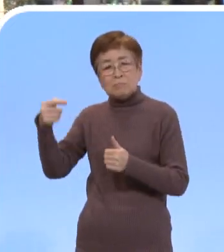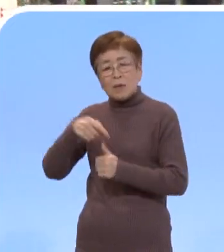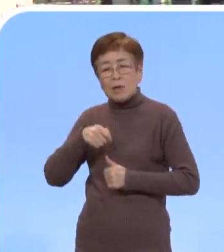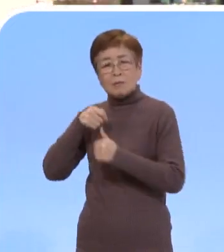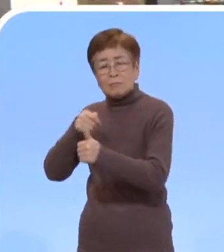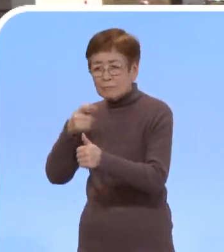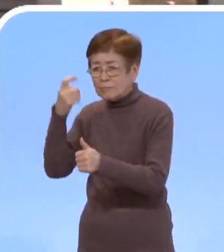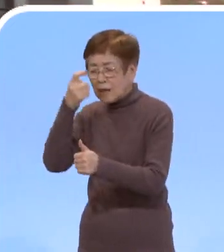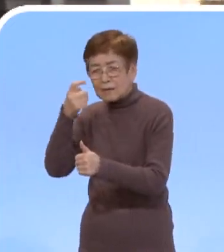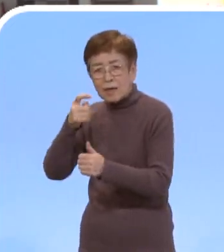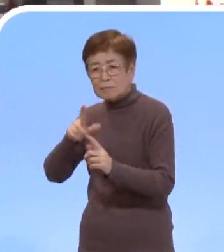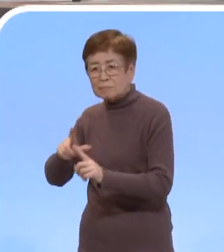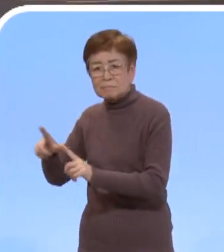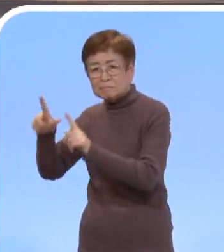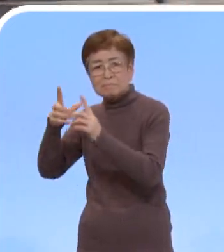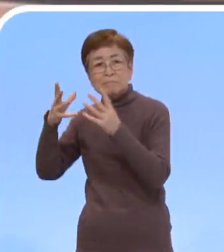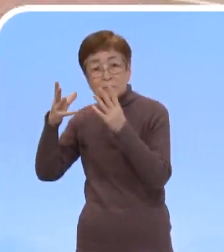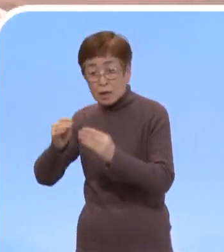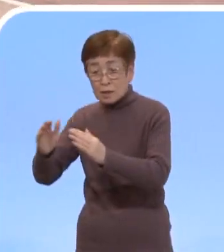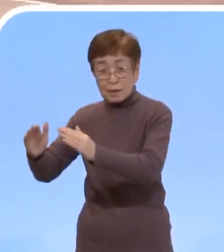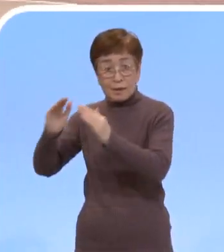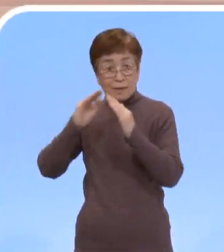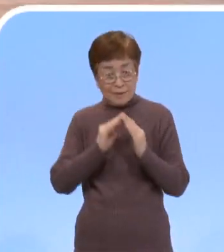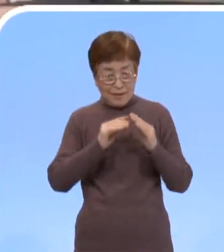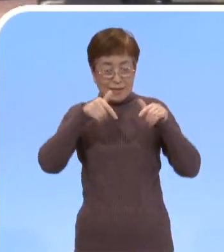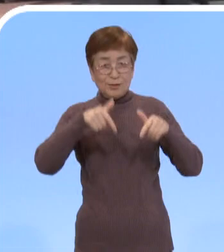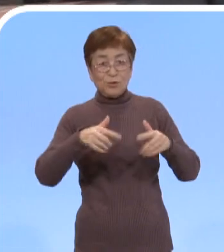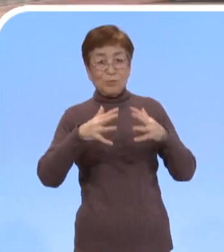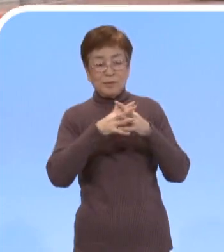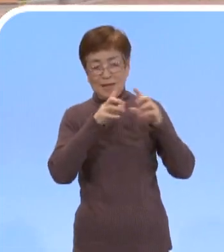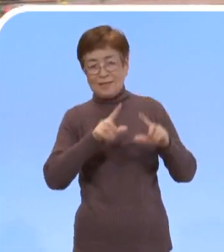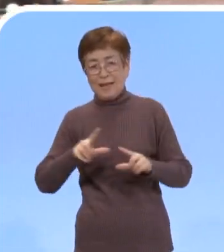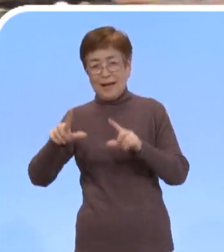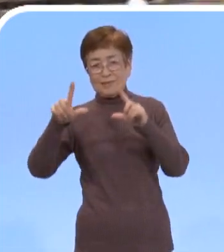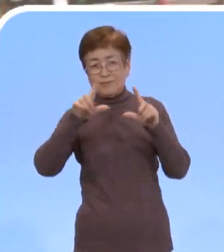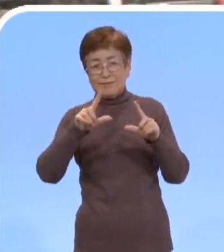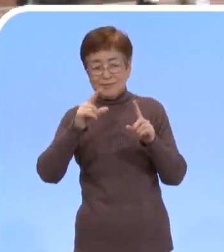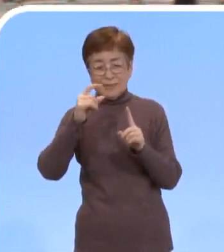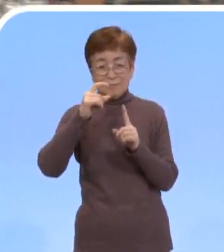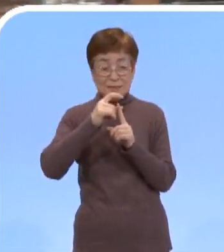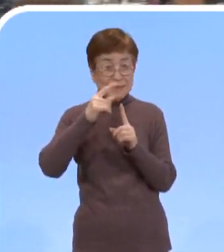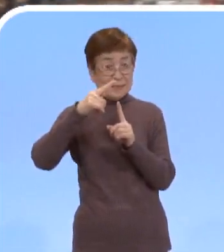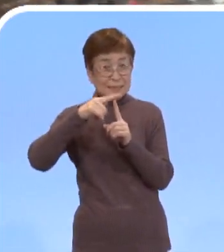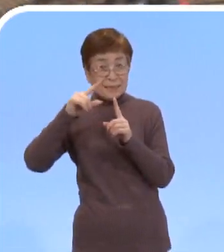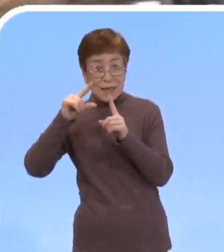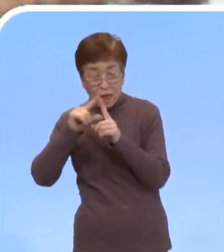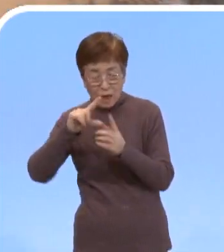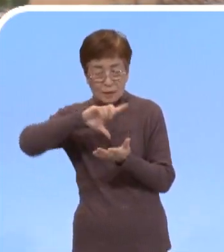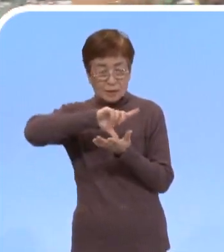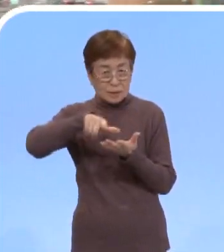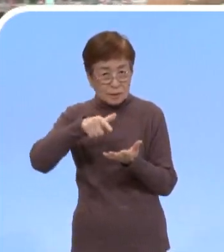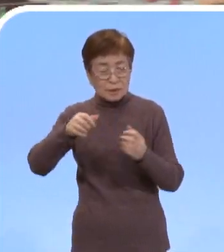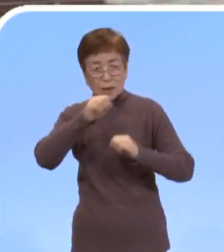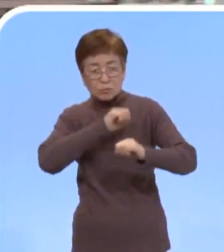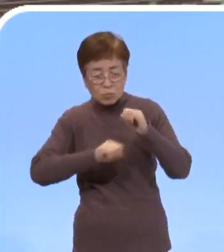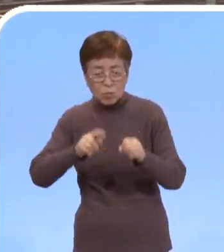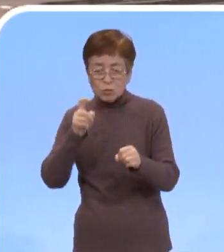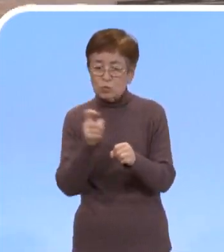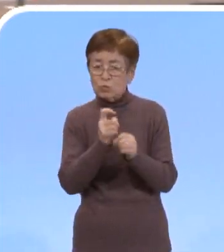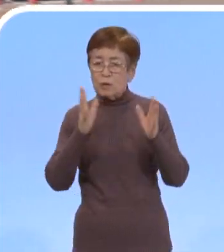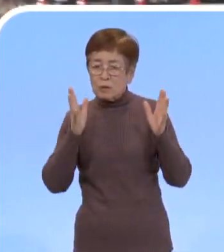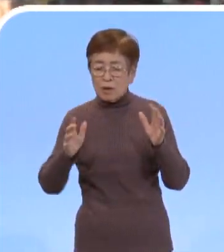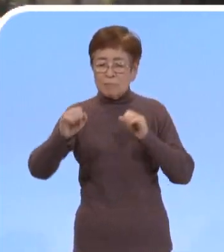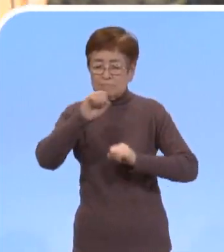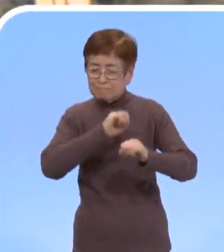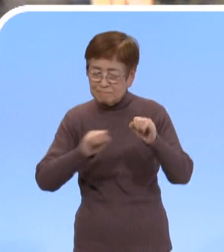で海外生活を経験した後、西宮で暮らすようになり、 PTA や地域活動に10年ほど携わ